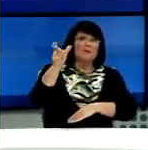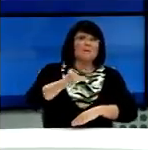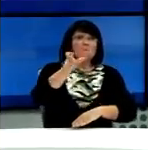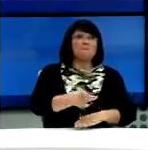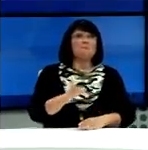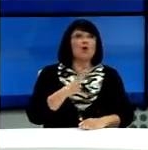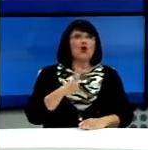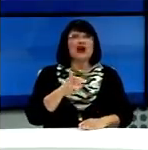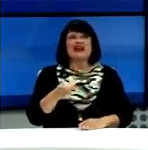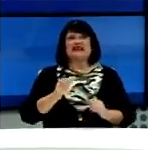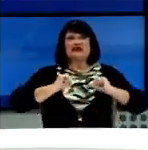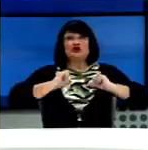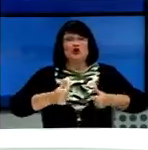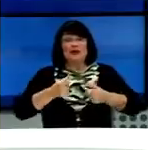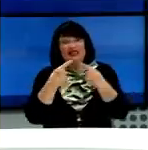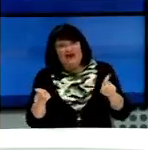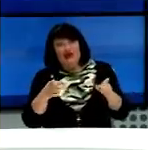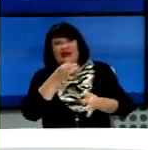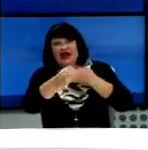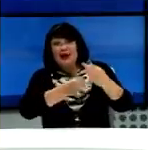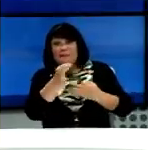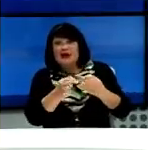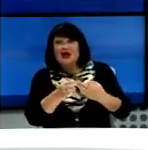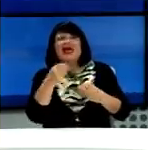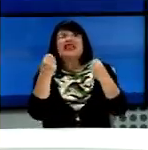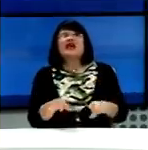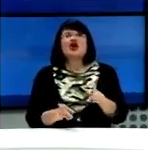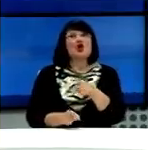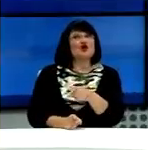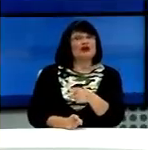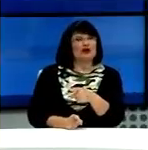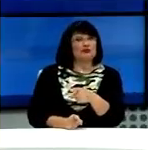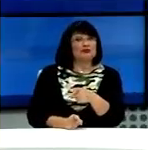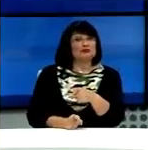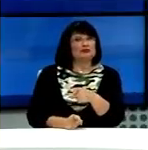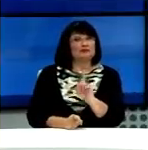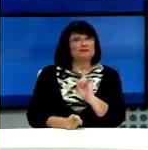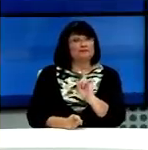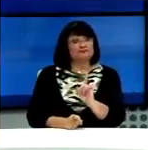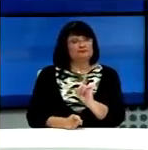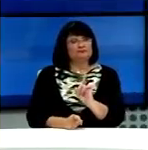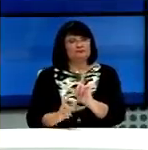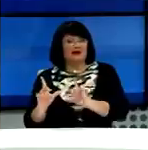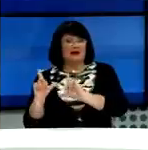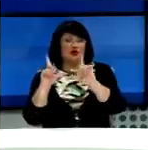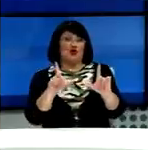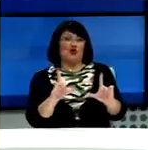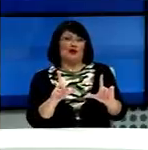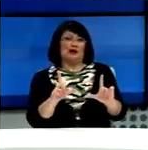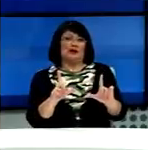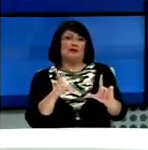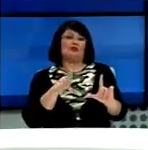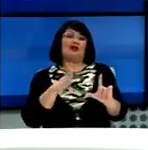όπως και όποιον τολμήσει να πει μια άλλη άποψη, τόσο το χειρότερο σε σχέση με την εικόνα που θέλετε